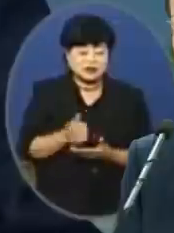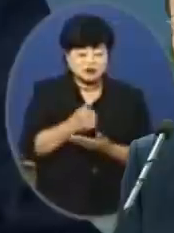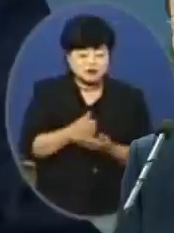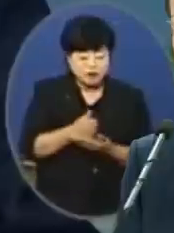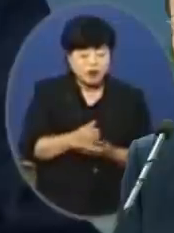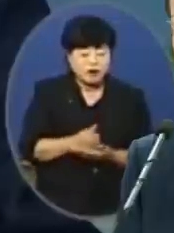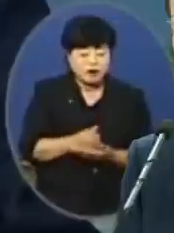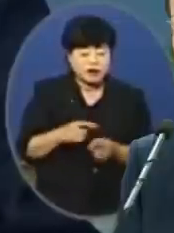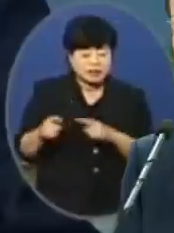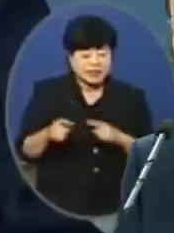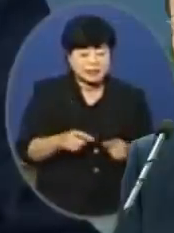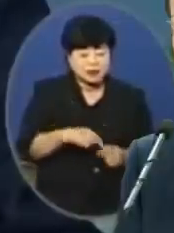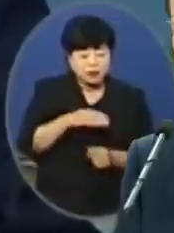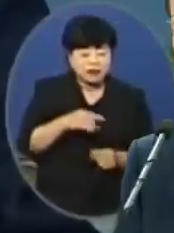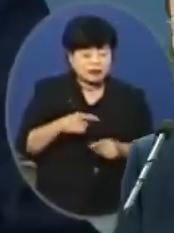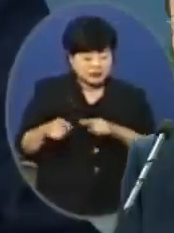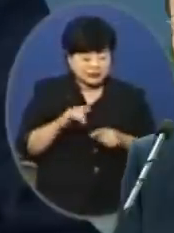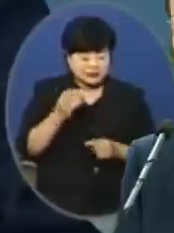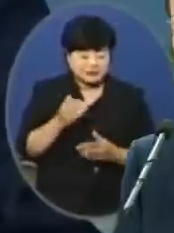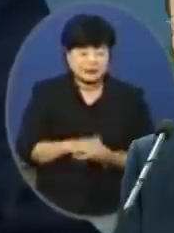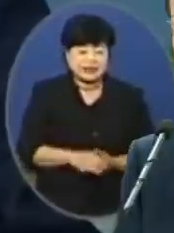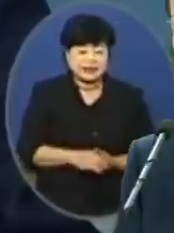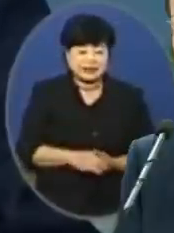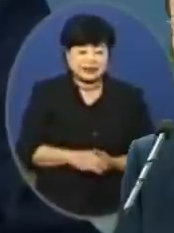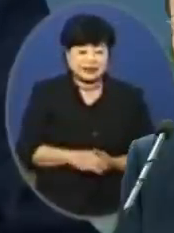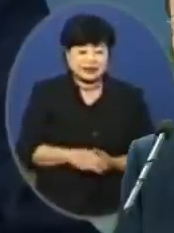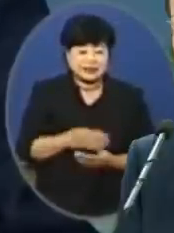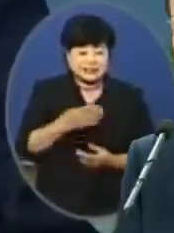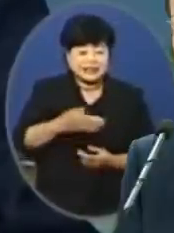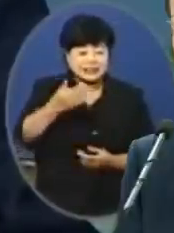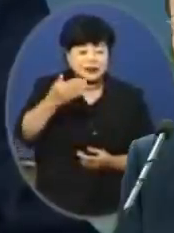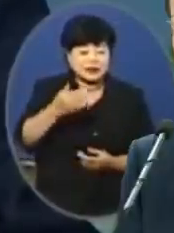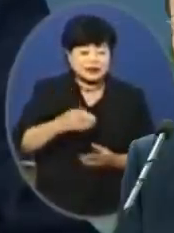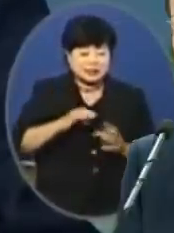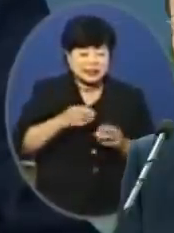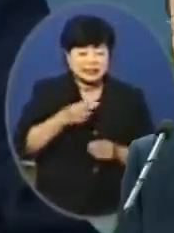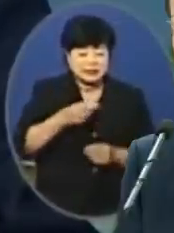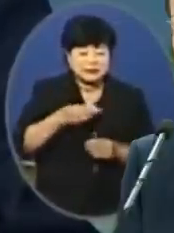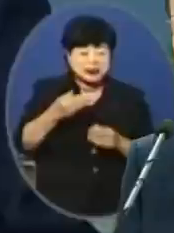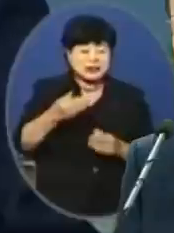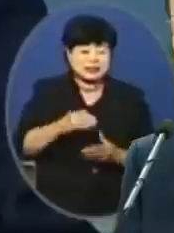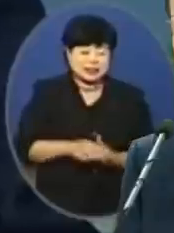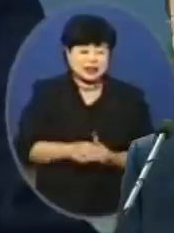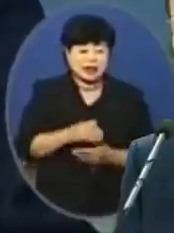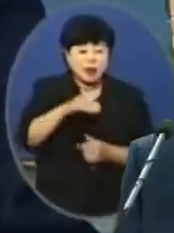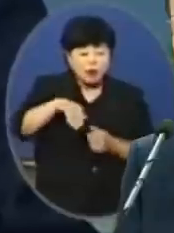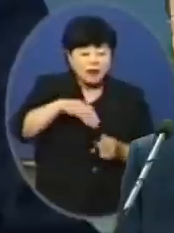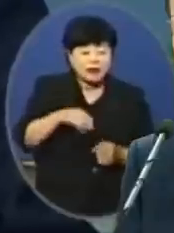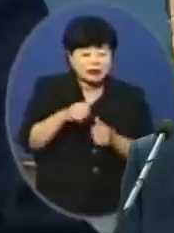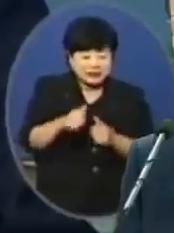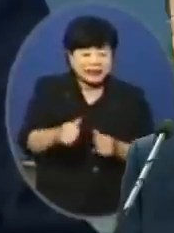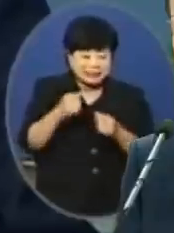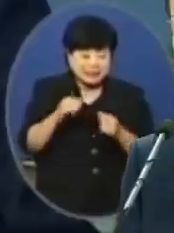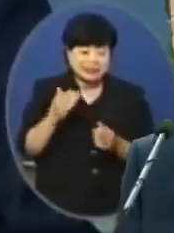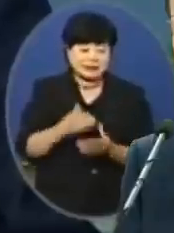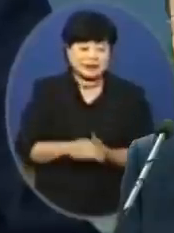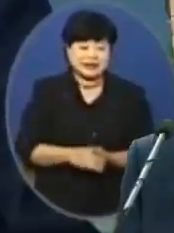운명을 다스리고 환경을 다스리지, 4차원의 세계 아닌 3차원의 세계를 살면 환경을 따라 사는